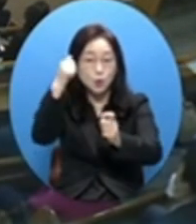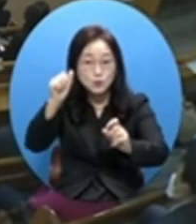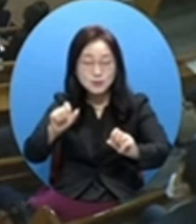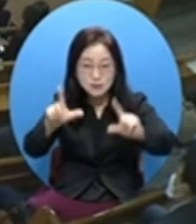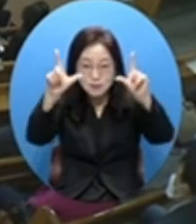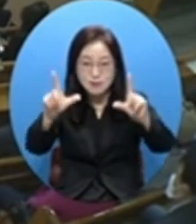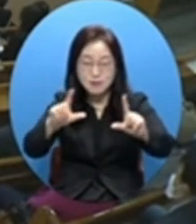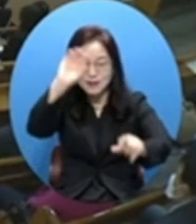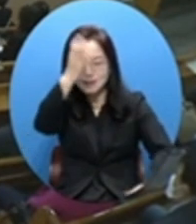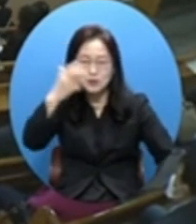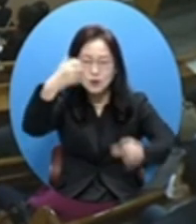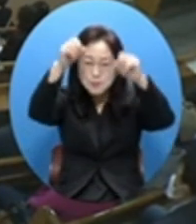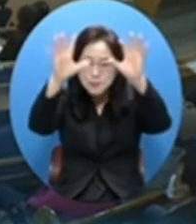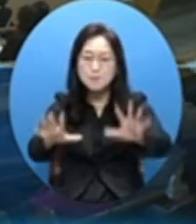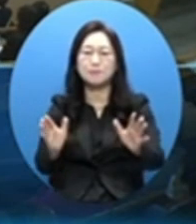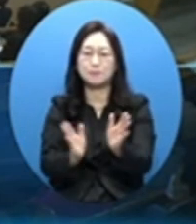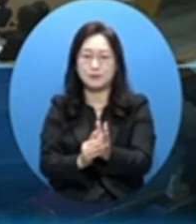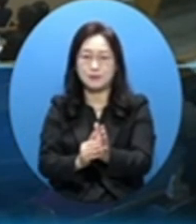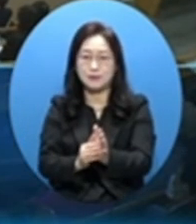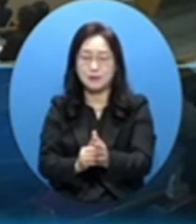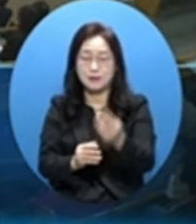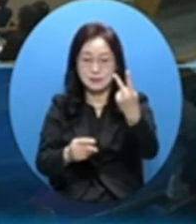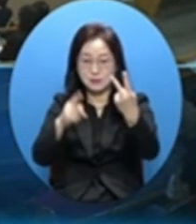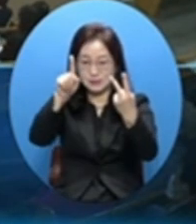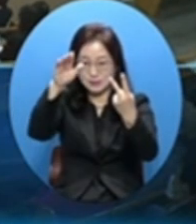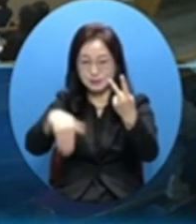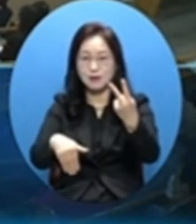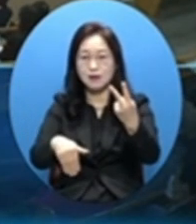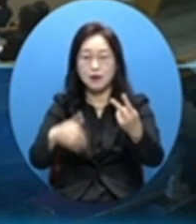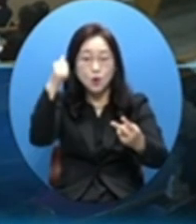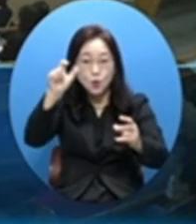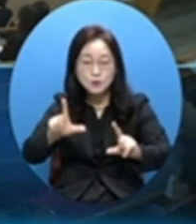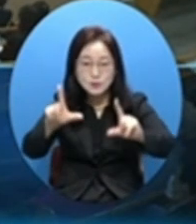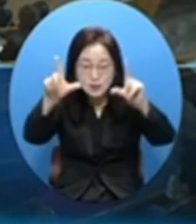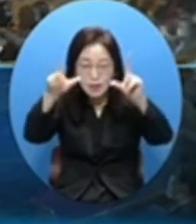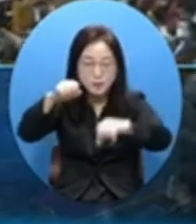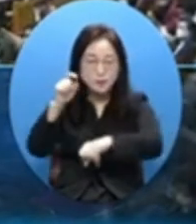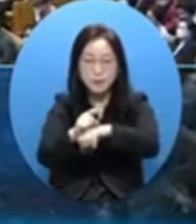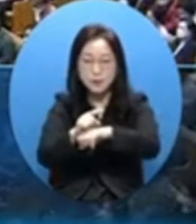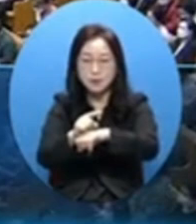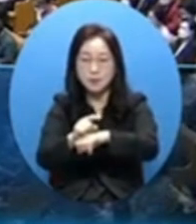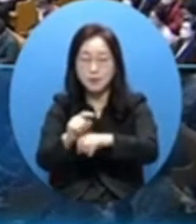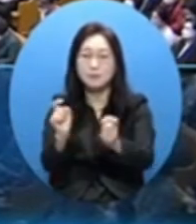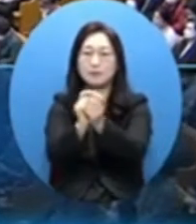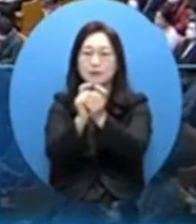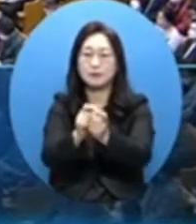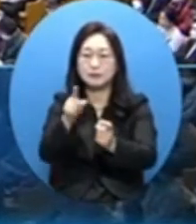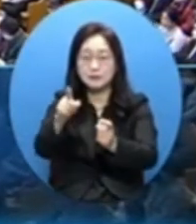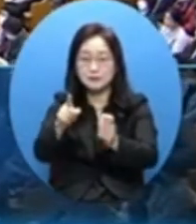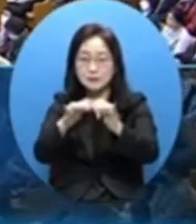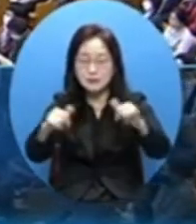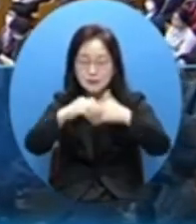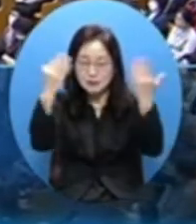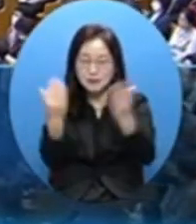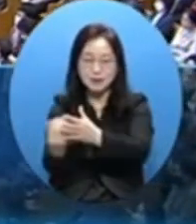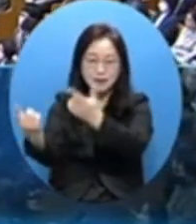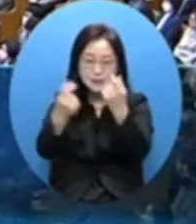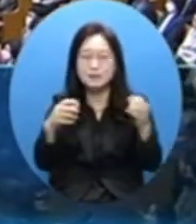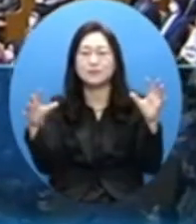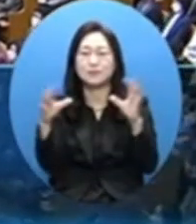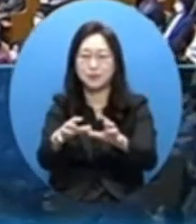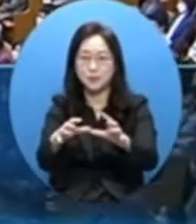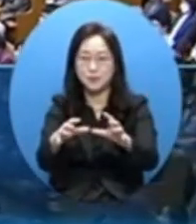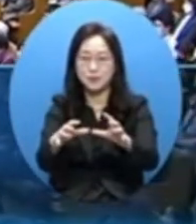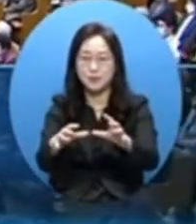성령이 강림했습니다. 사도행전 2장 1절 4절입니다. 오순절날이 이미 이름에 그들이 다 같이 한 곳에 모였더니 그들이